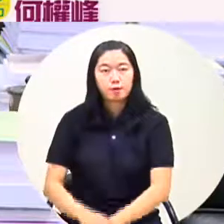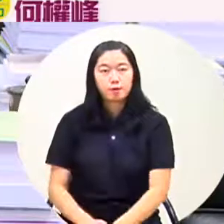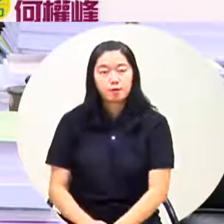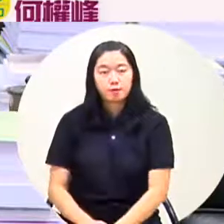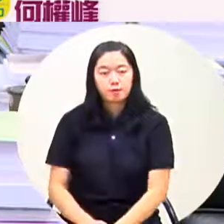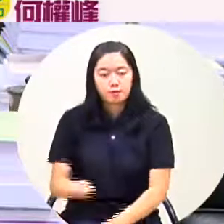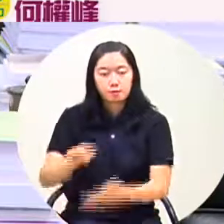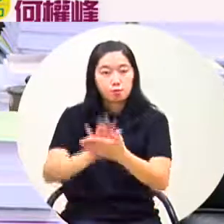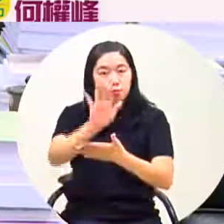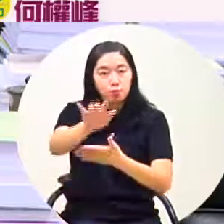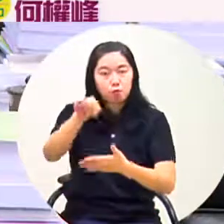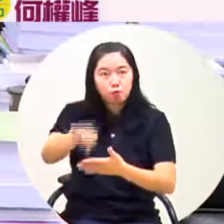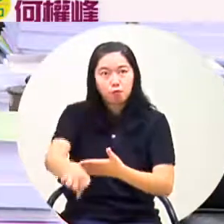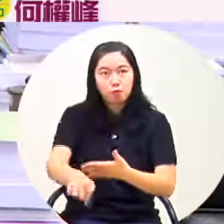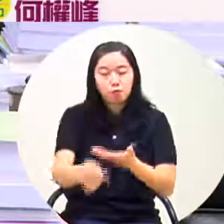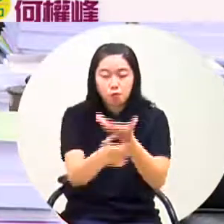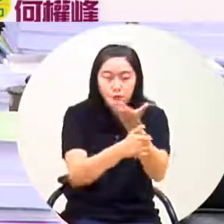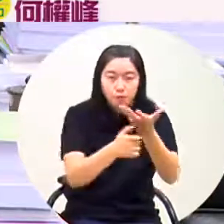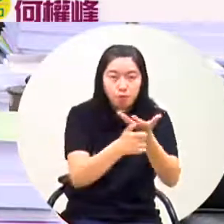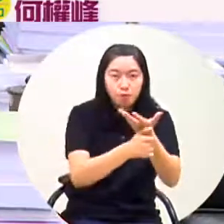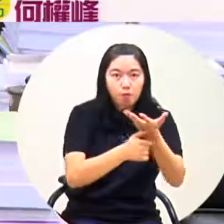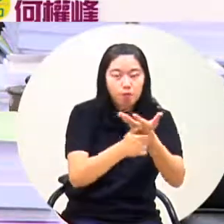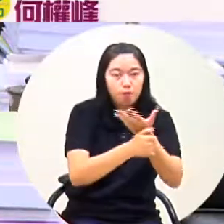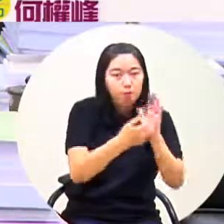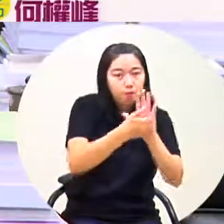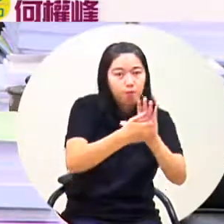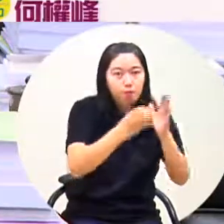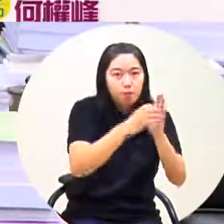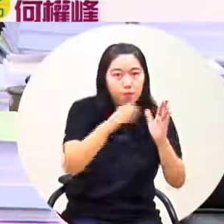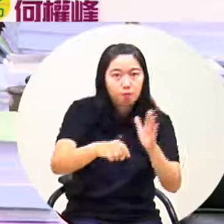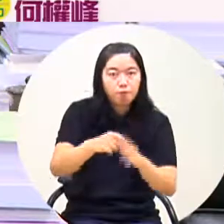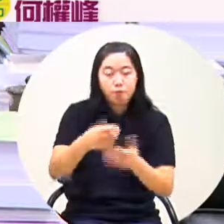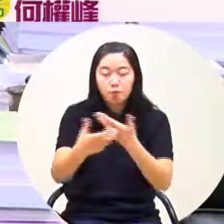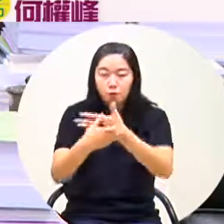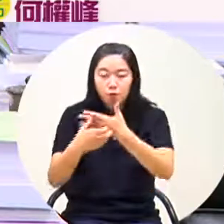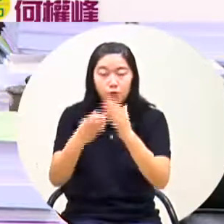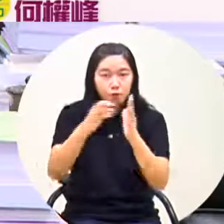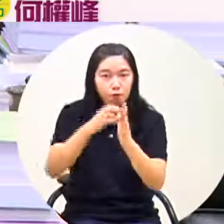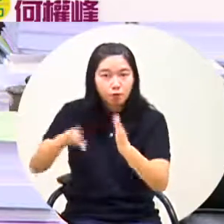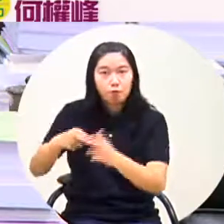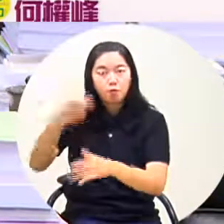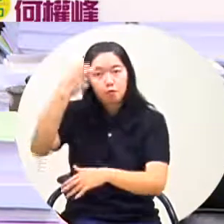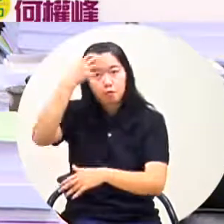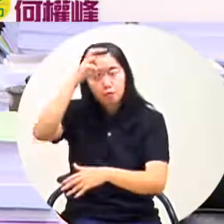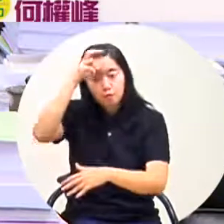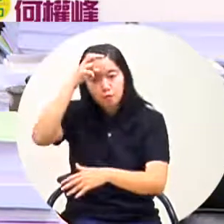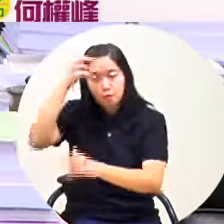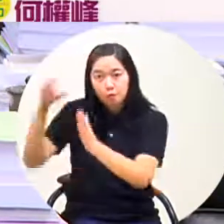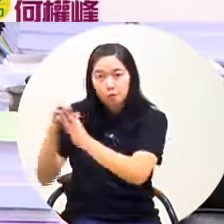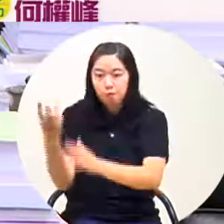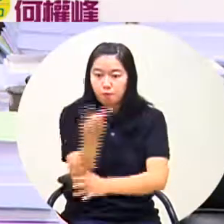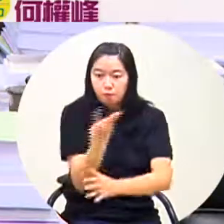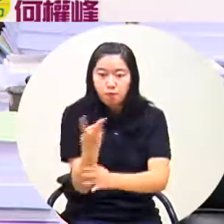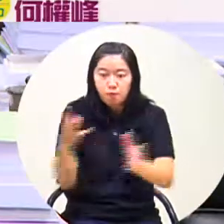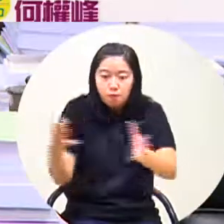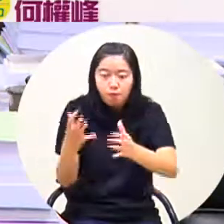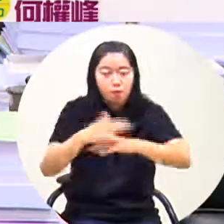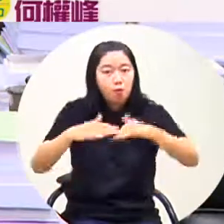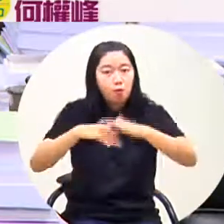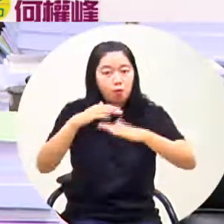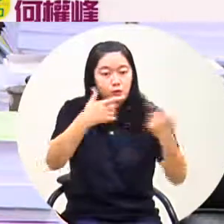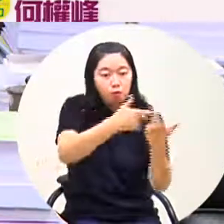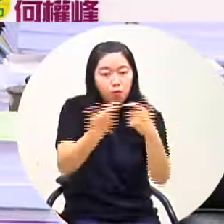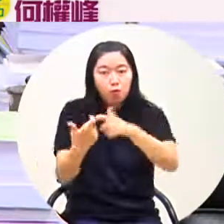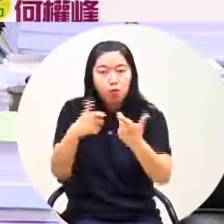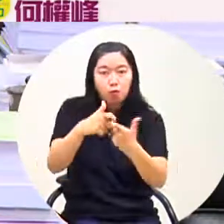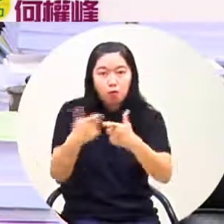如说毒品防治局跟卫生局跟警察局在这个部分要怎么样再去？更密切的配合，真的达